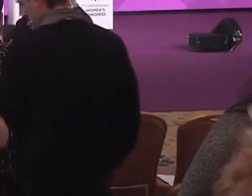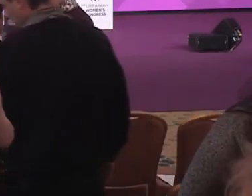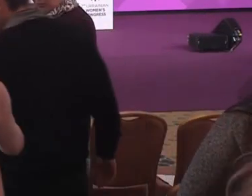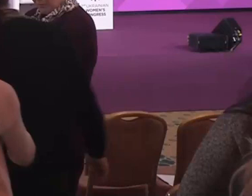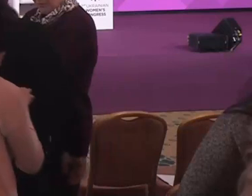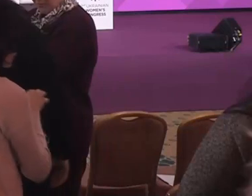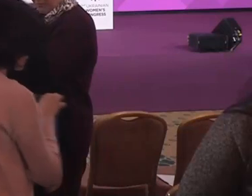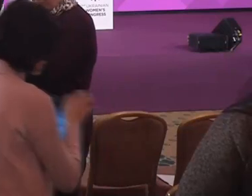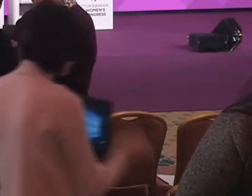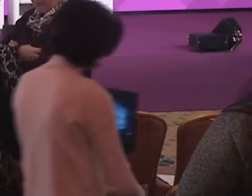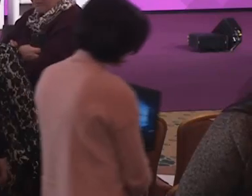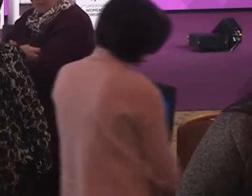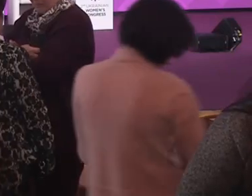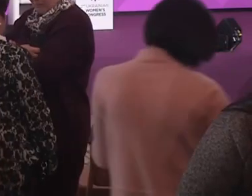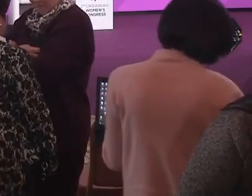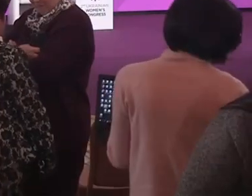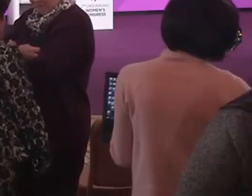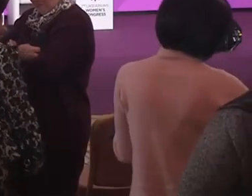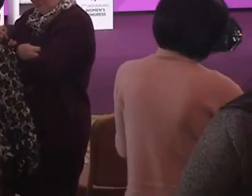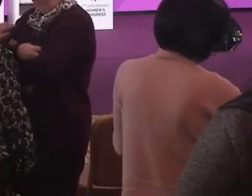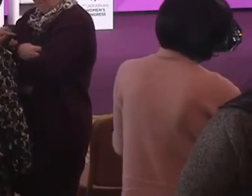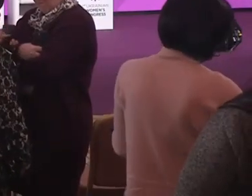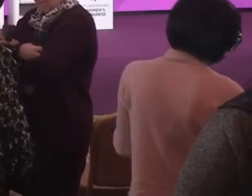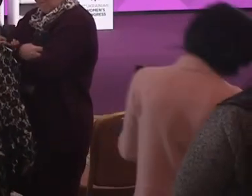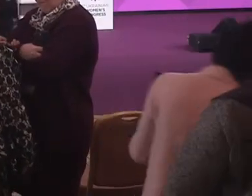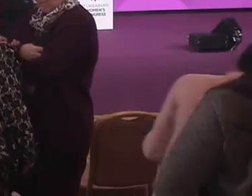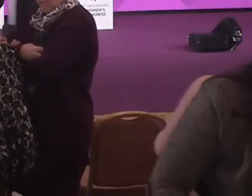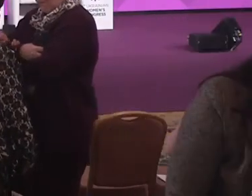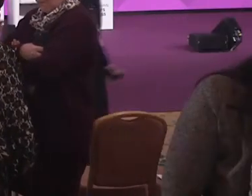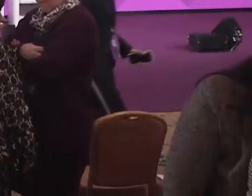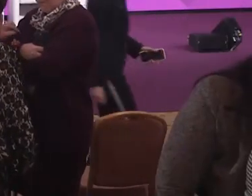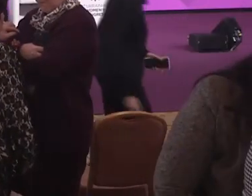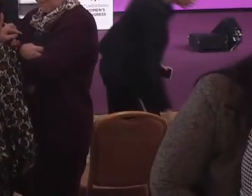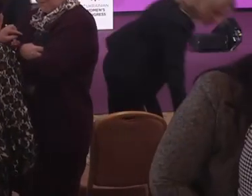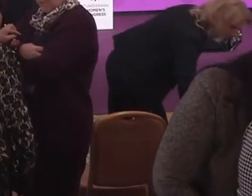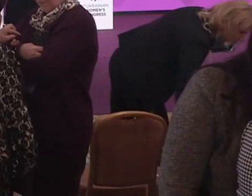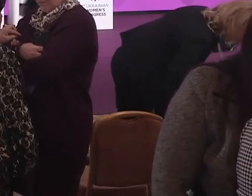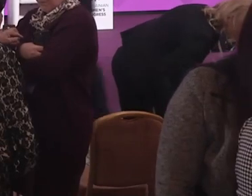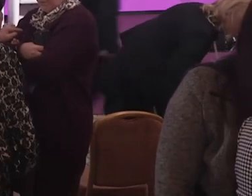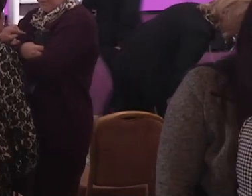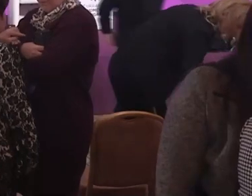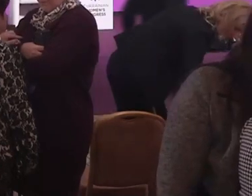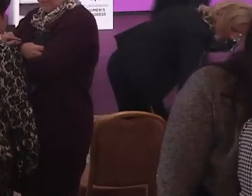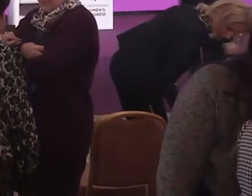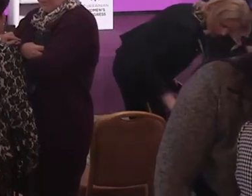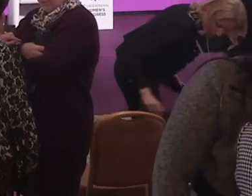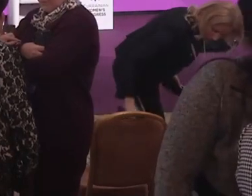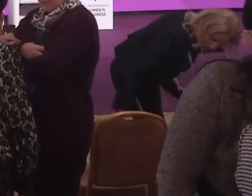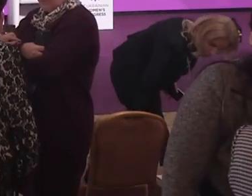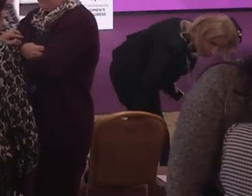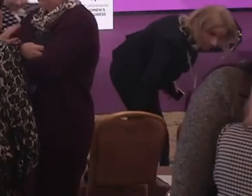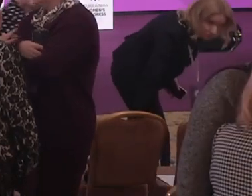Шановні гості, розпочинаємо засідання четвертої дискусійної платформи «Розширення економічних можливостей для жінок та